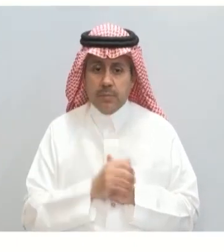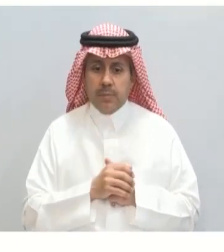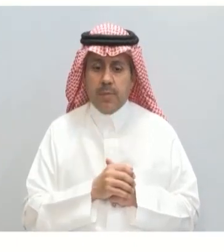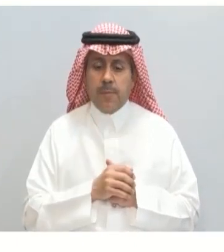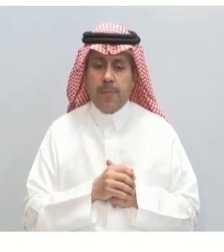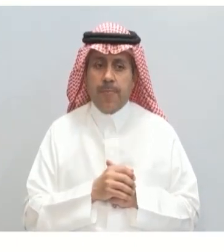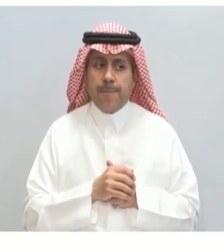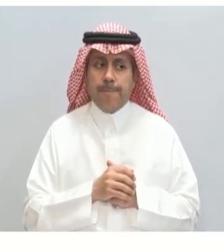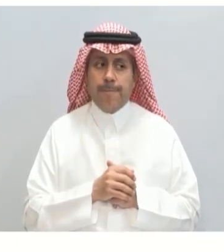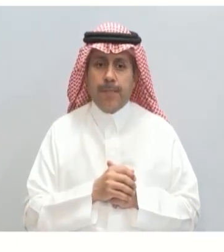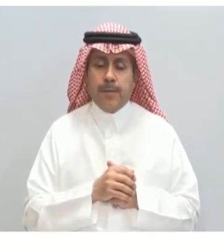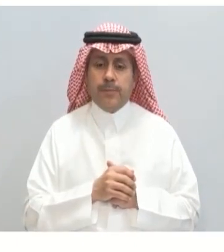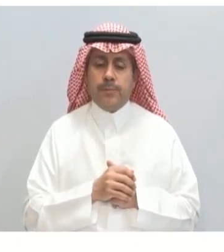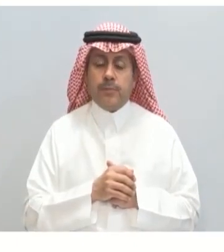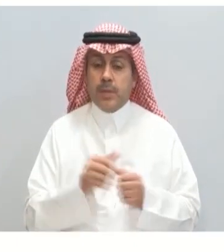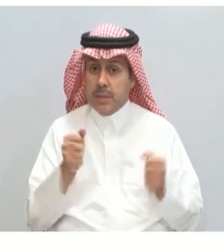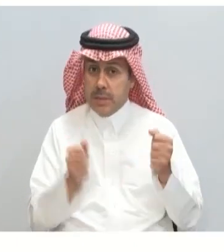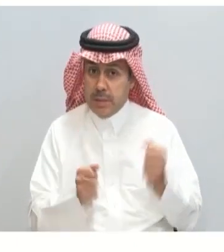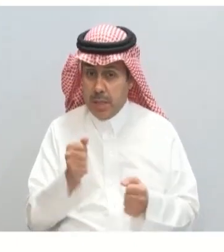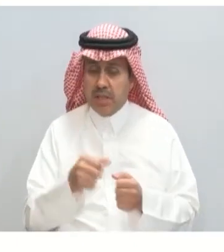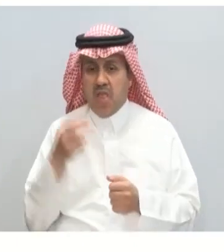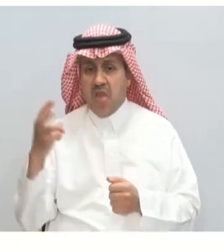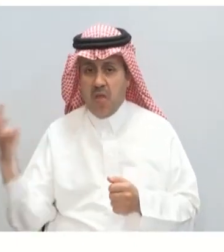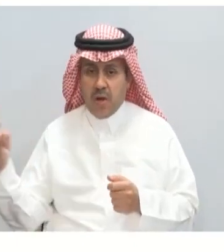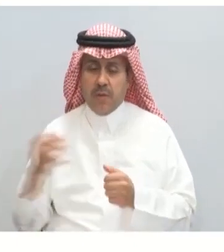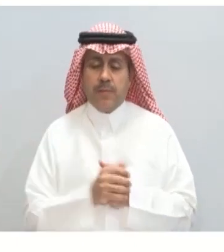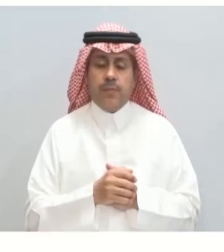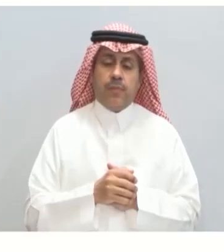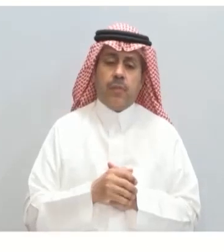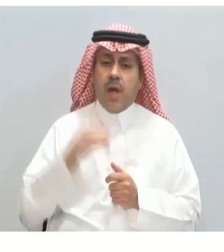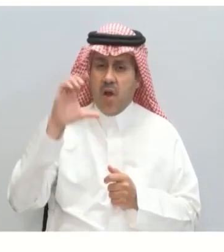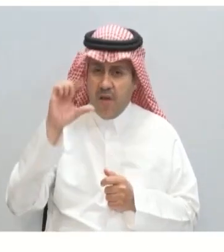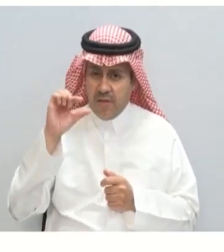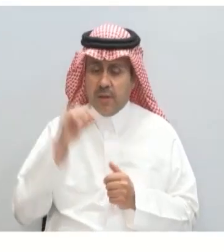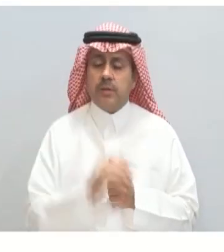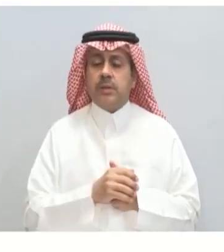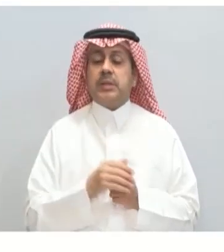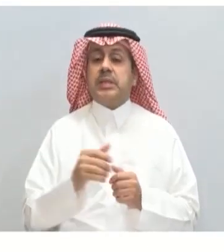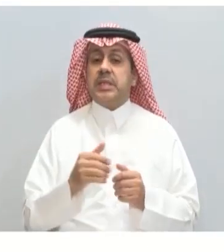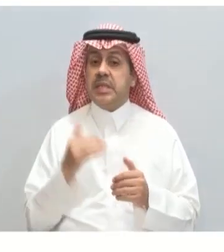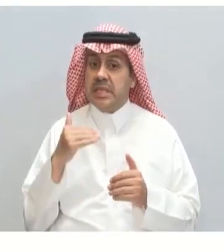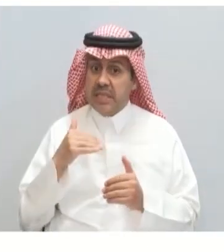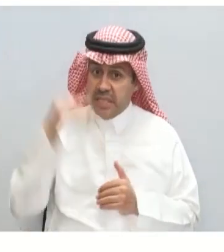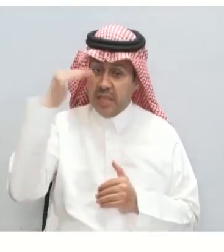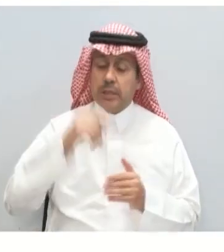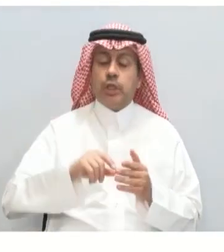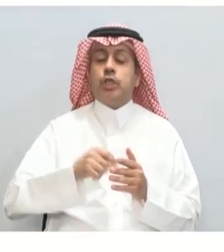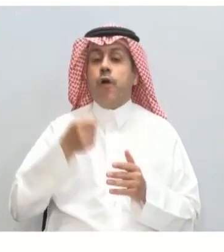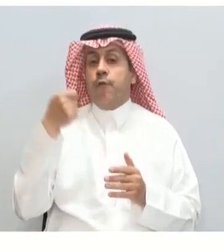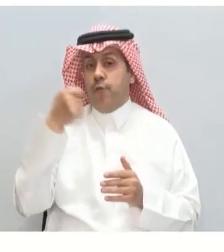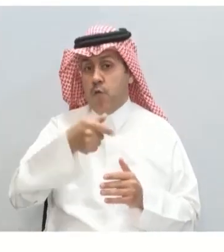كذلك بحكم ان السيارات الاخرى انخفضت اذا ستزداد تكلفه تصنيع السياره الواحده لماذا